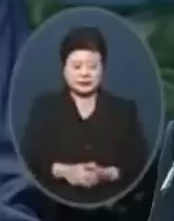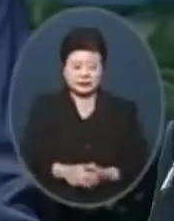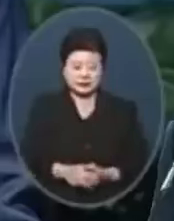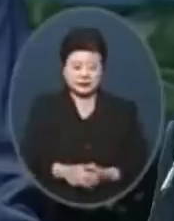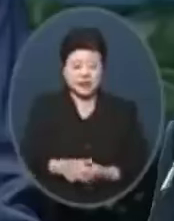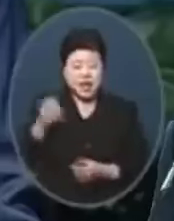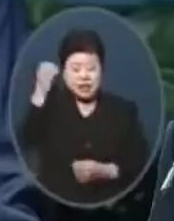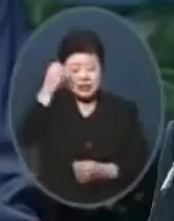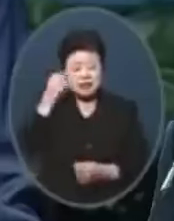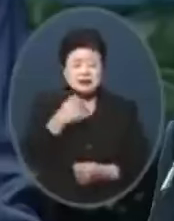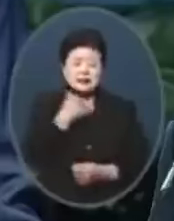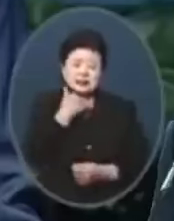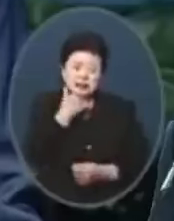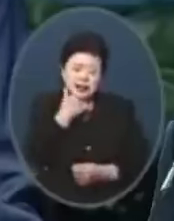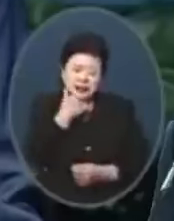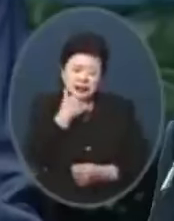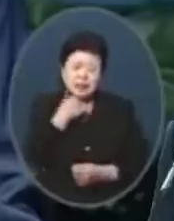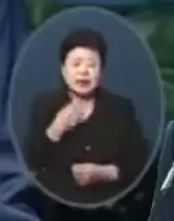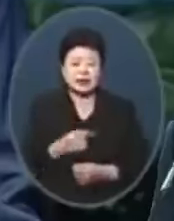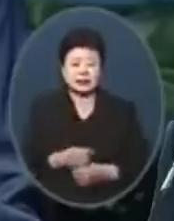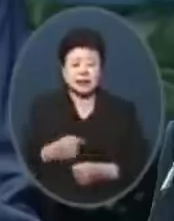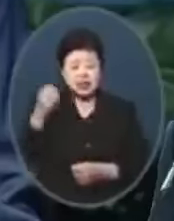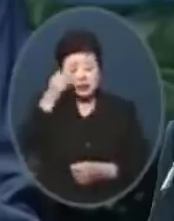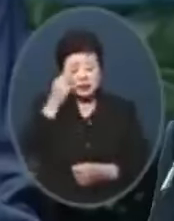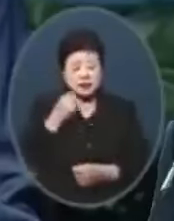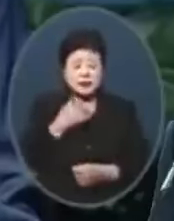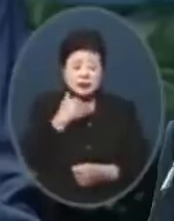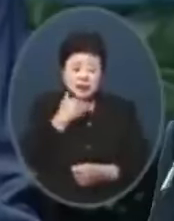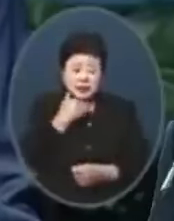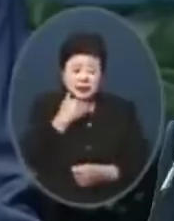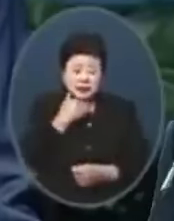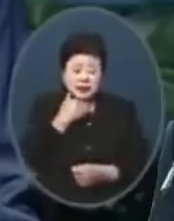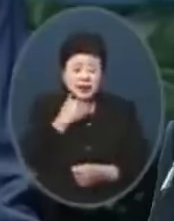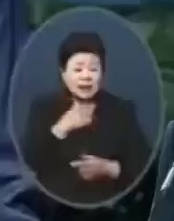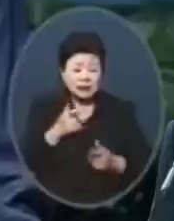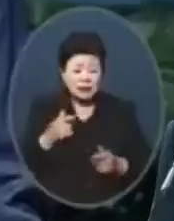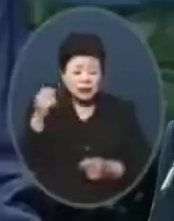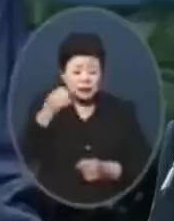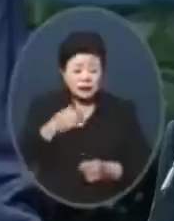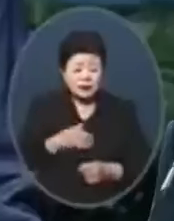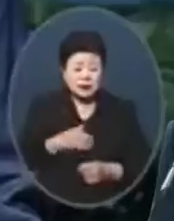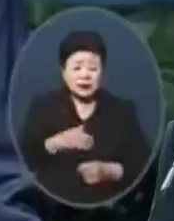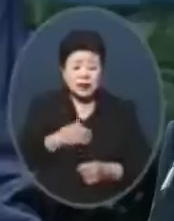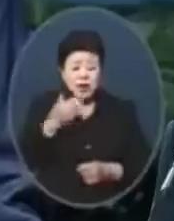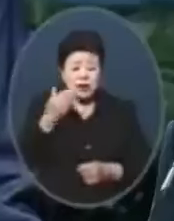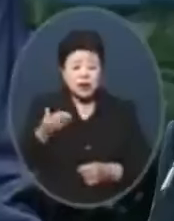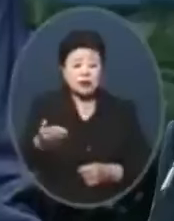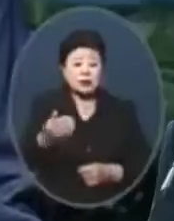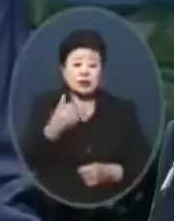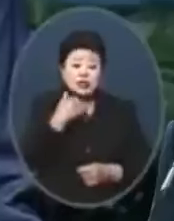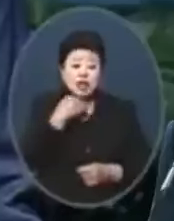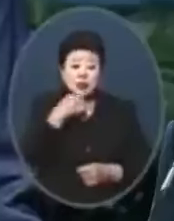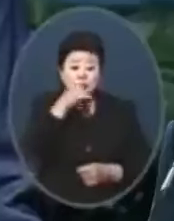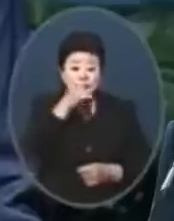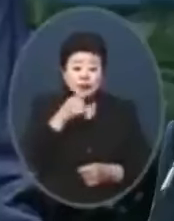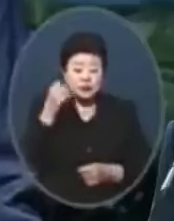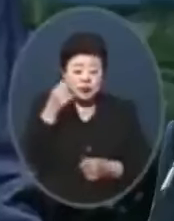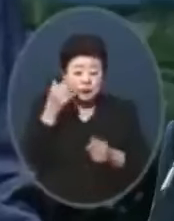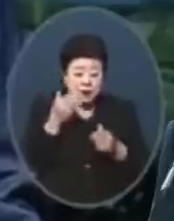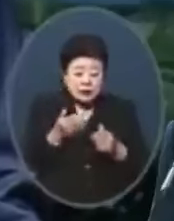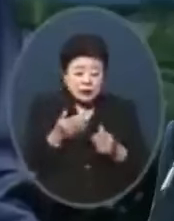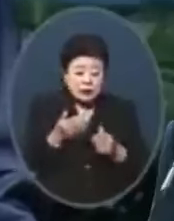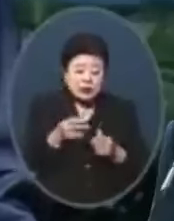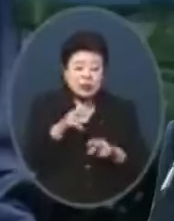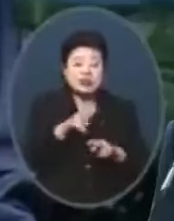사람들은 성령을 기다린다고 하는데 성령을 기다리는 법이 없습니다. 성령은 여러분을 기다리고 있는 것입니다. 성령은